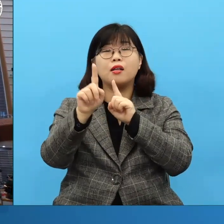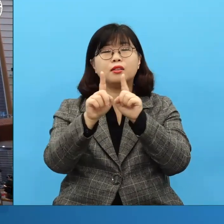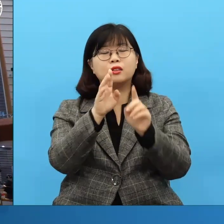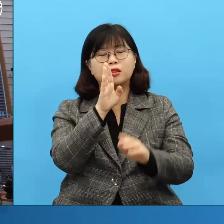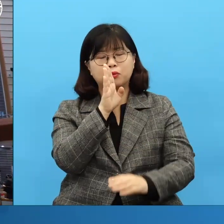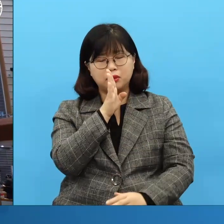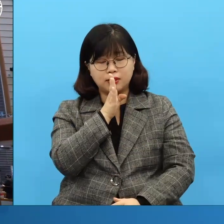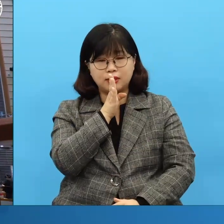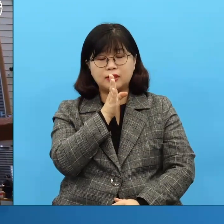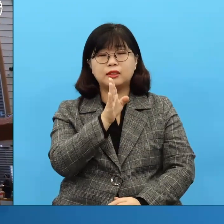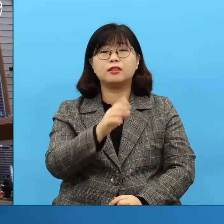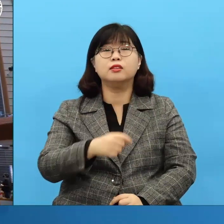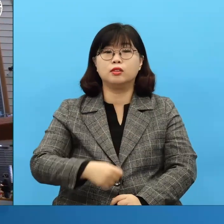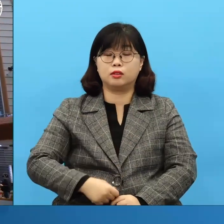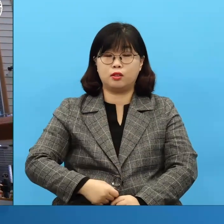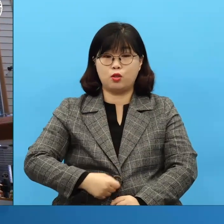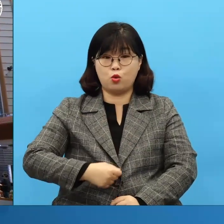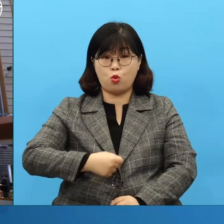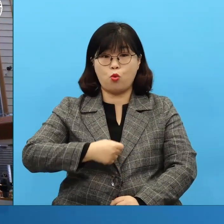말씀